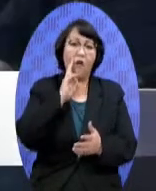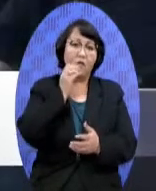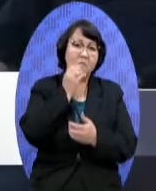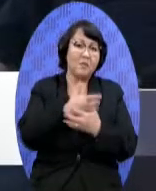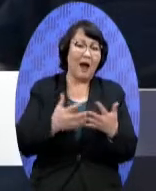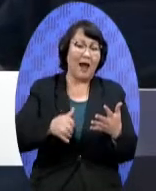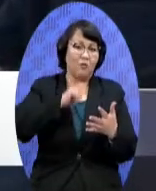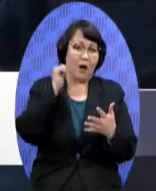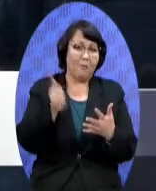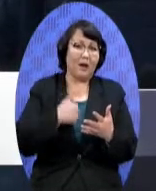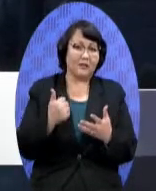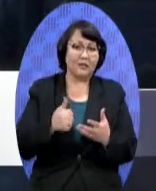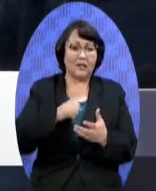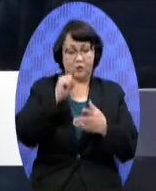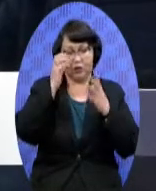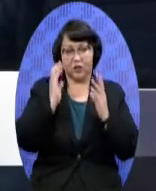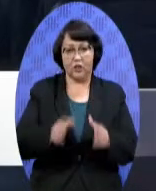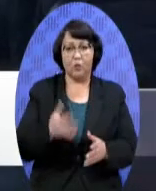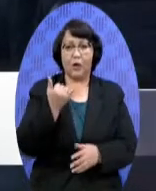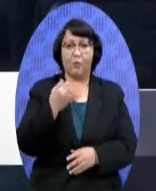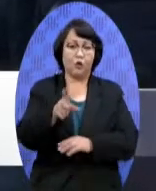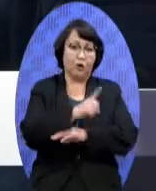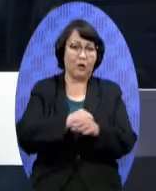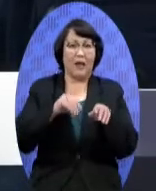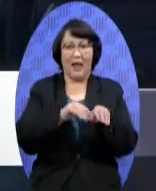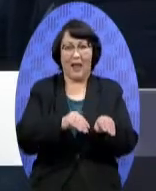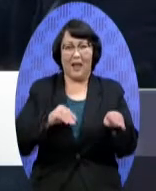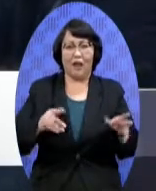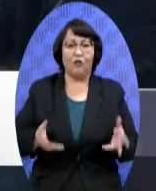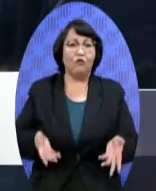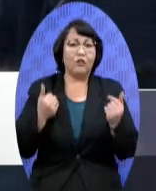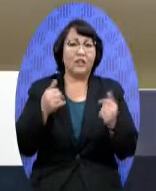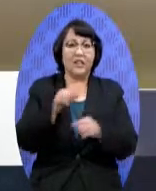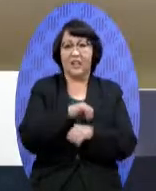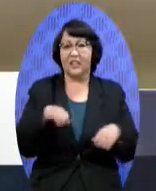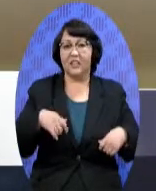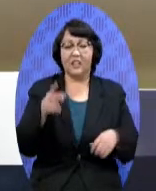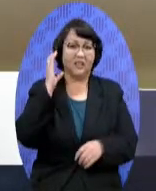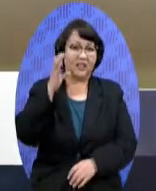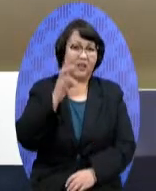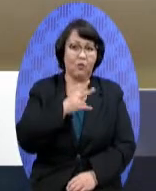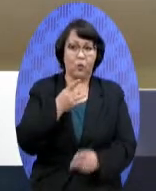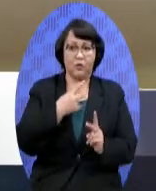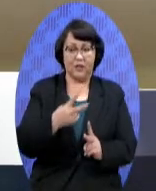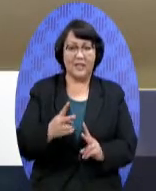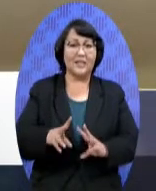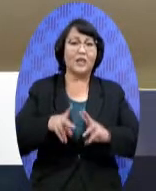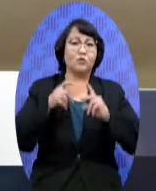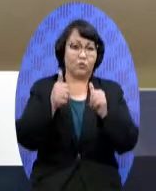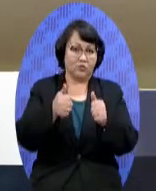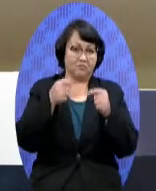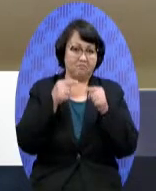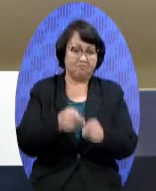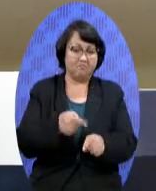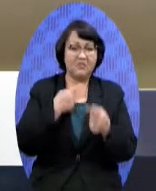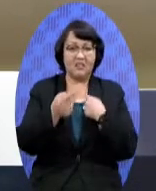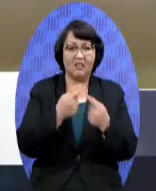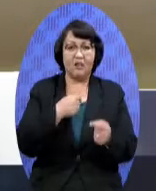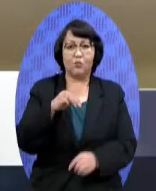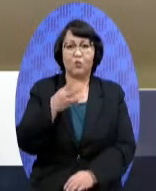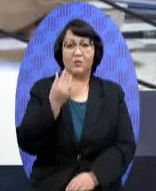байна. Мөн нийслэлийн замын төвчрлийг бууруулах, нийтийн тээврийн үйлчлэгийг иргэдэд ойртуулж, сайжруулах чиглэлээр хэлэлцсэн байна. Тухайлбал, тусгай